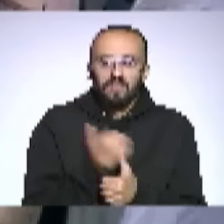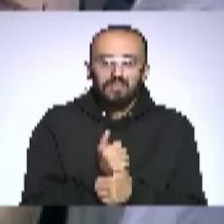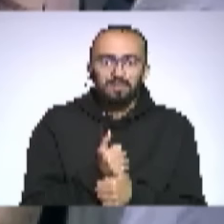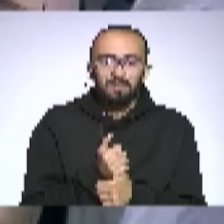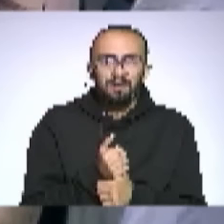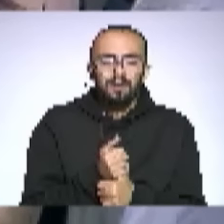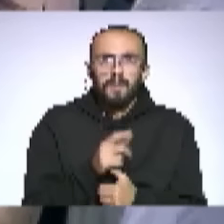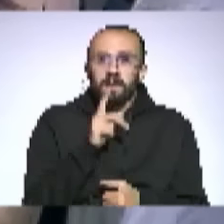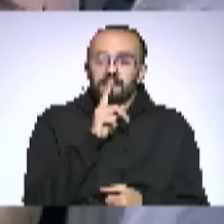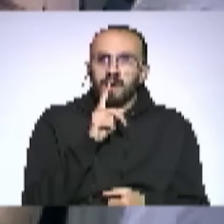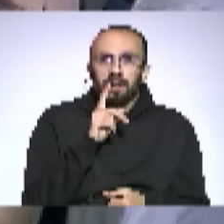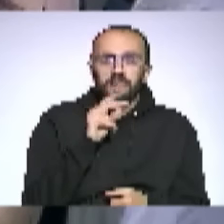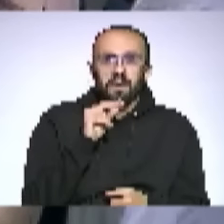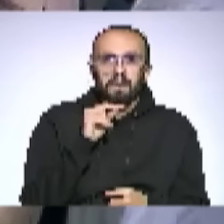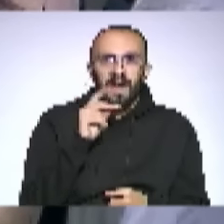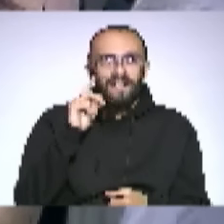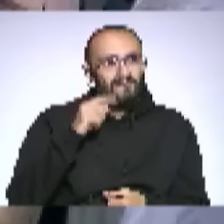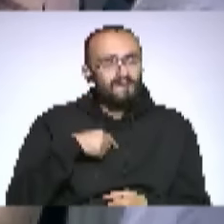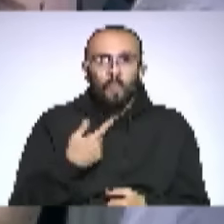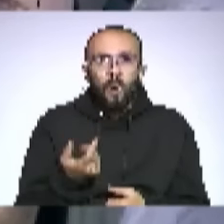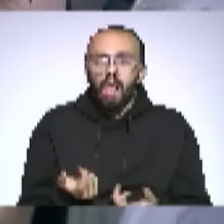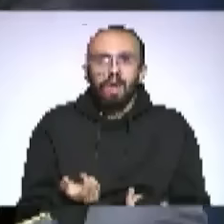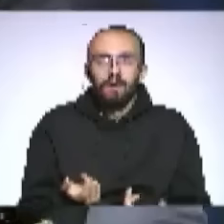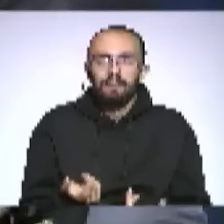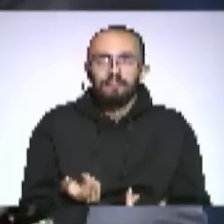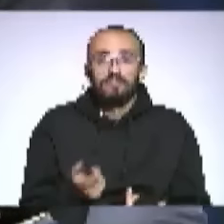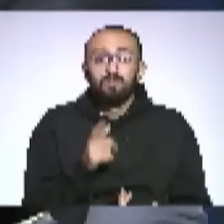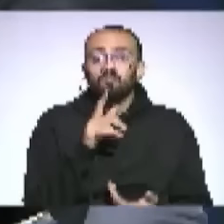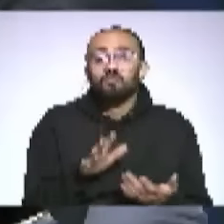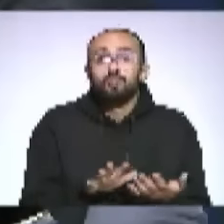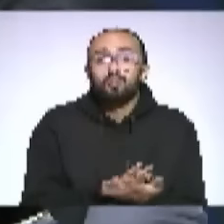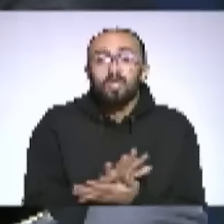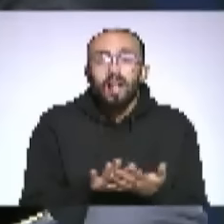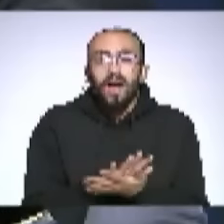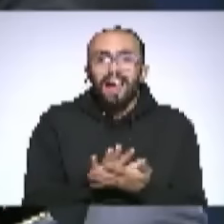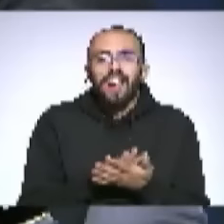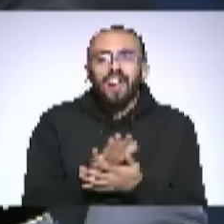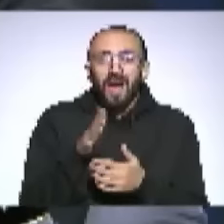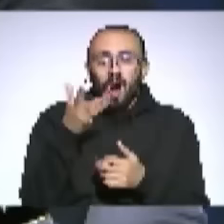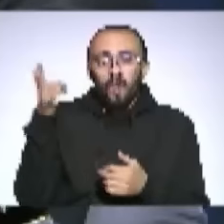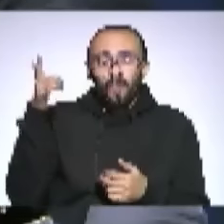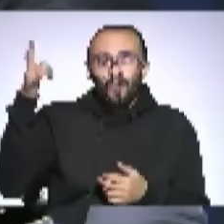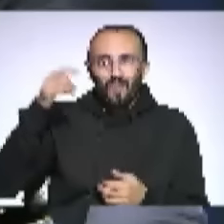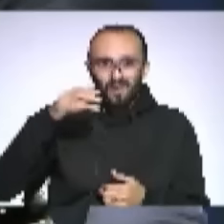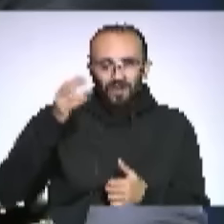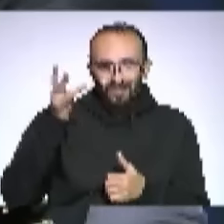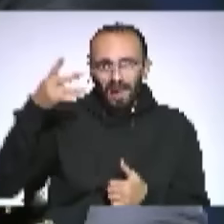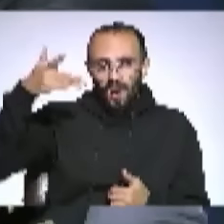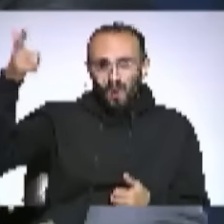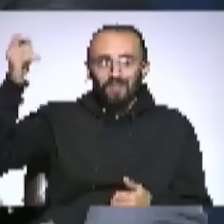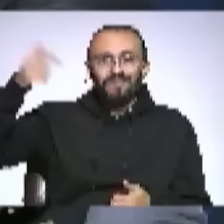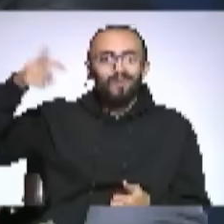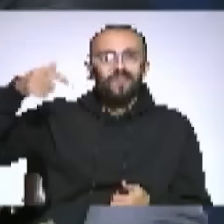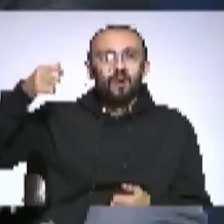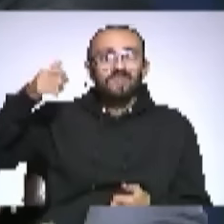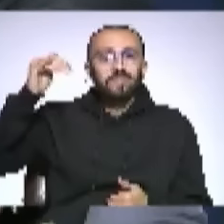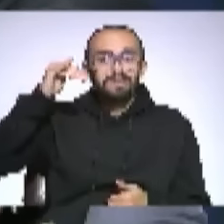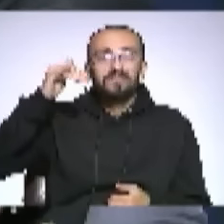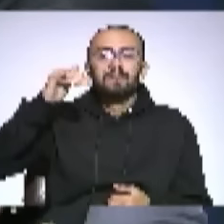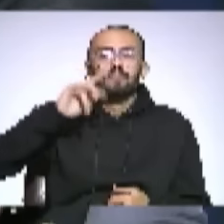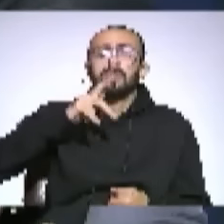الكلمه ما بيقدرش حاجه زي كده المشكله يا بنتي ان هو مسيطر على فكر جوزك بسبب مساعدته الماديه